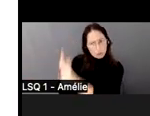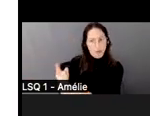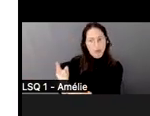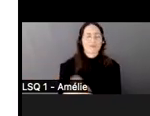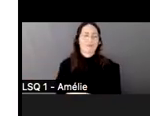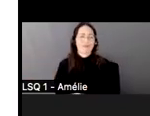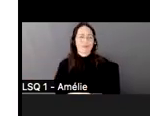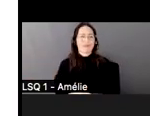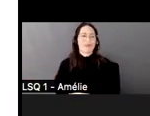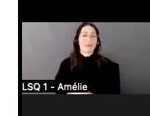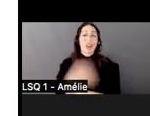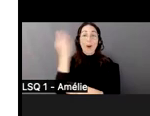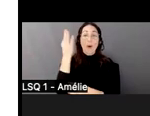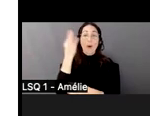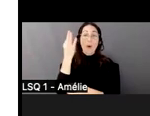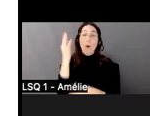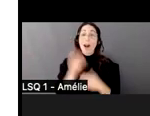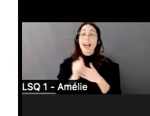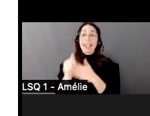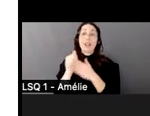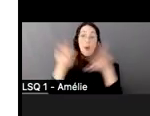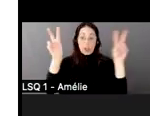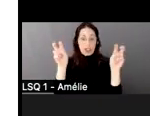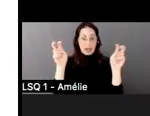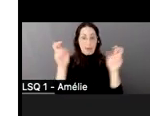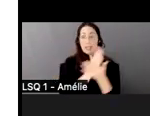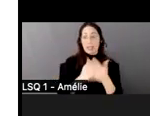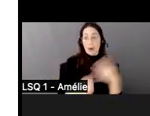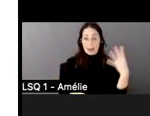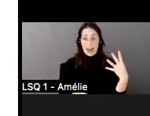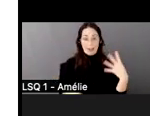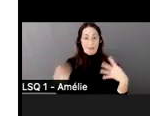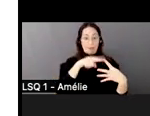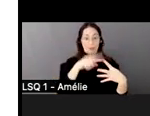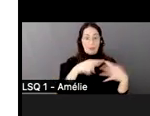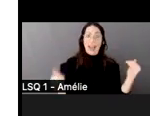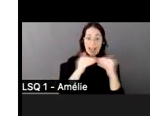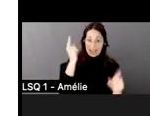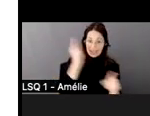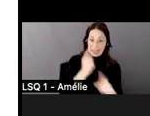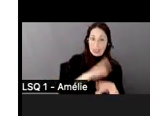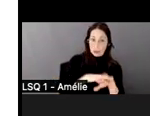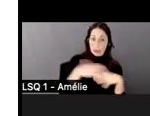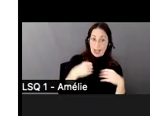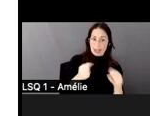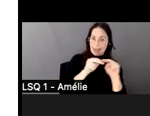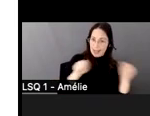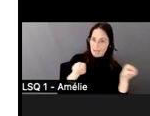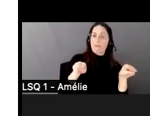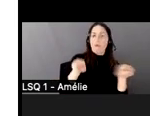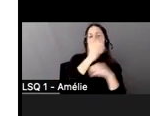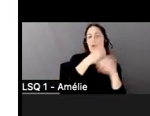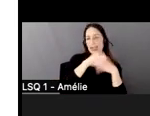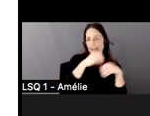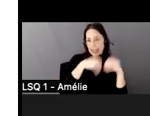Le cours de leadership a 4 sections, une section sur l'équité en santé au niveau